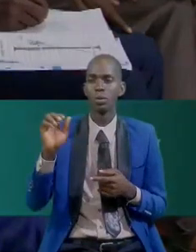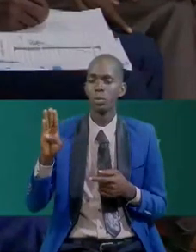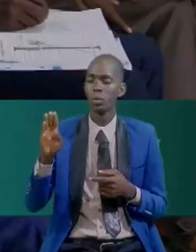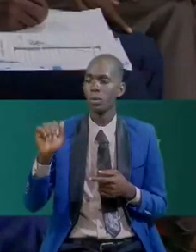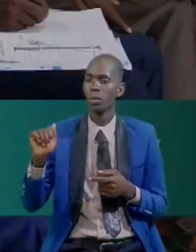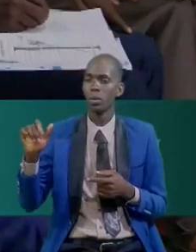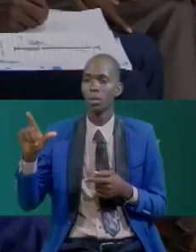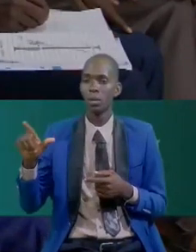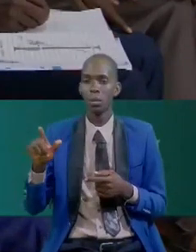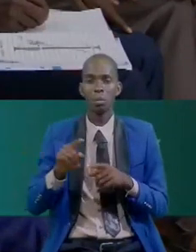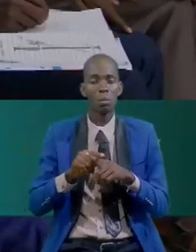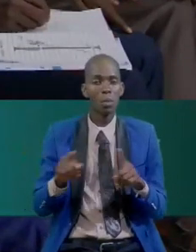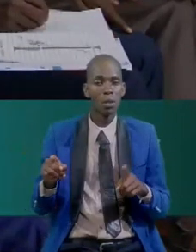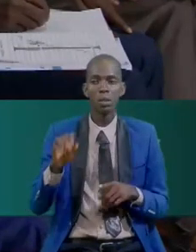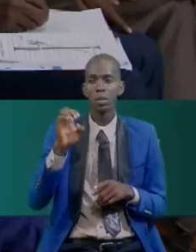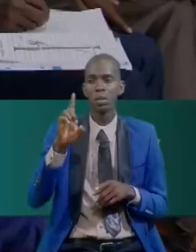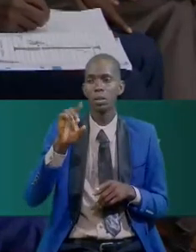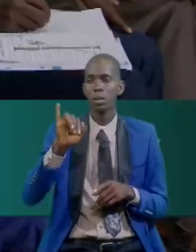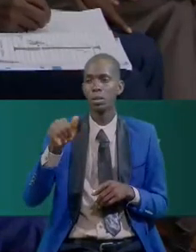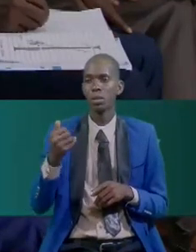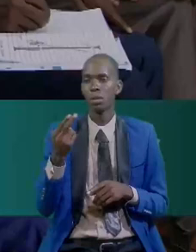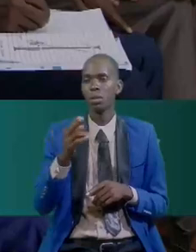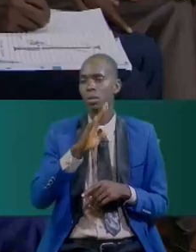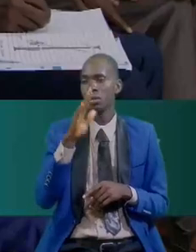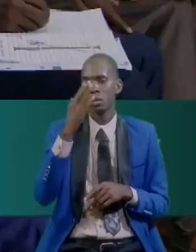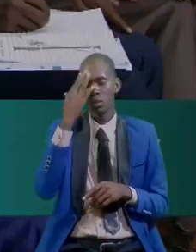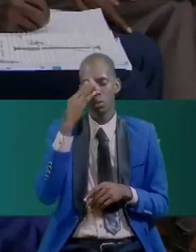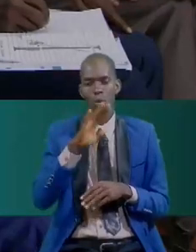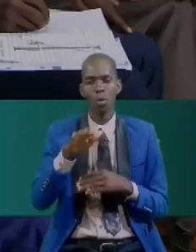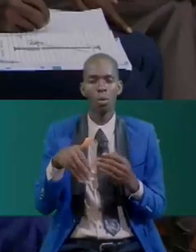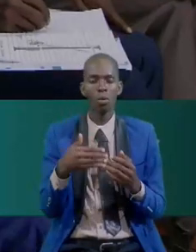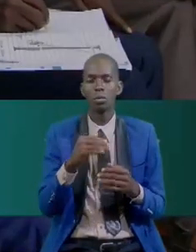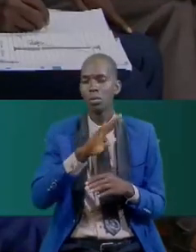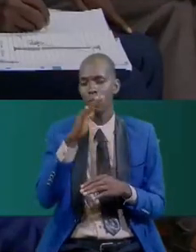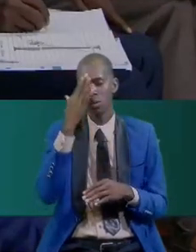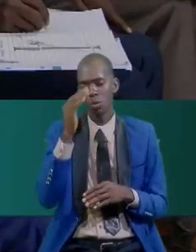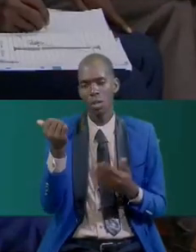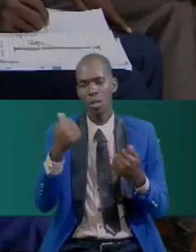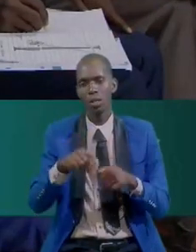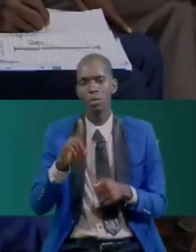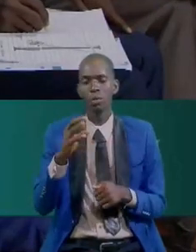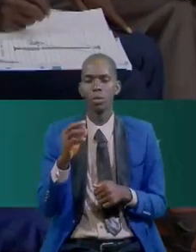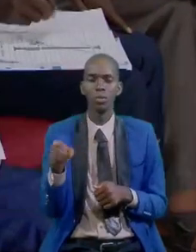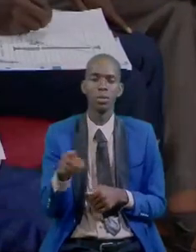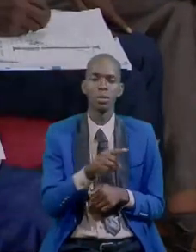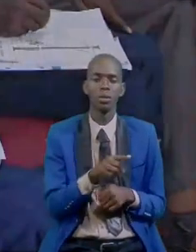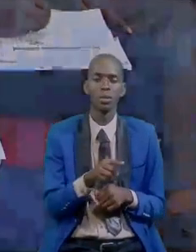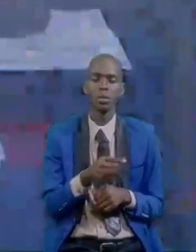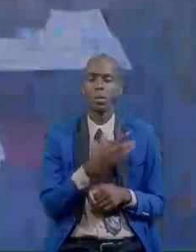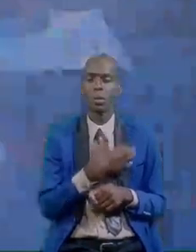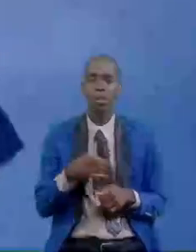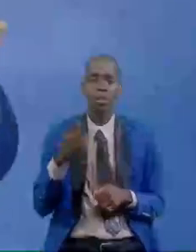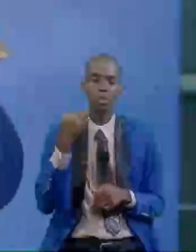savait pas. Il ne connaissait aucun d'eux. Il était tout seul. deux valent mieux qu'un.